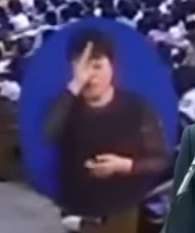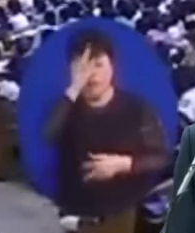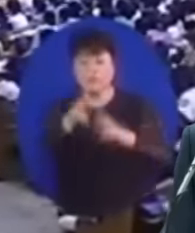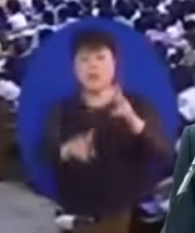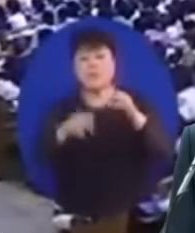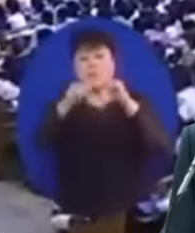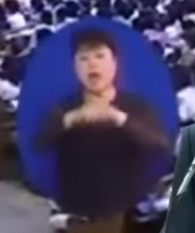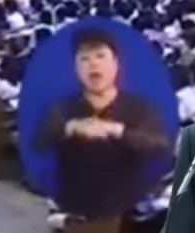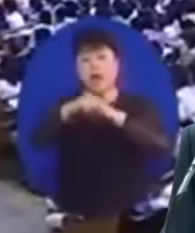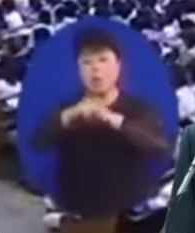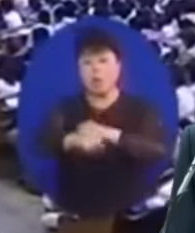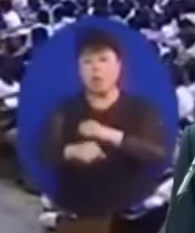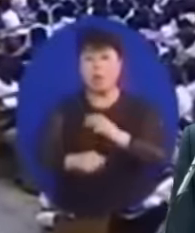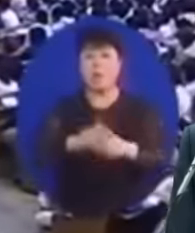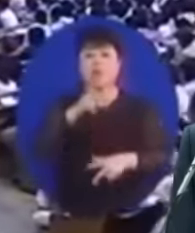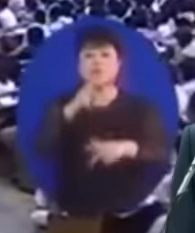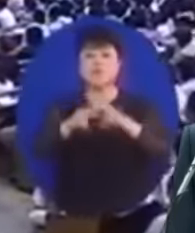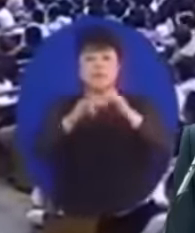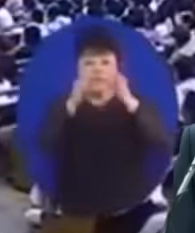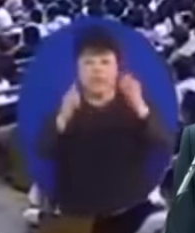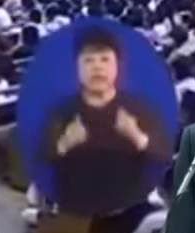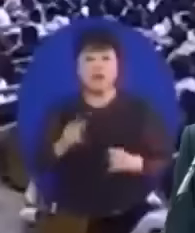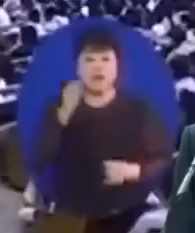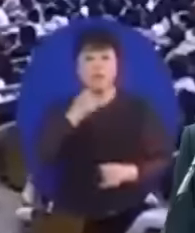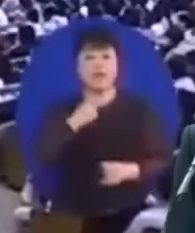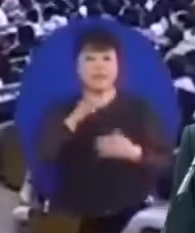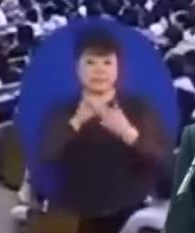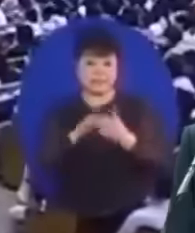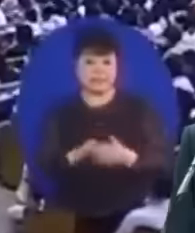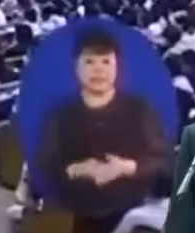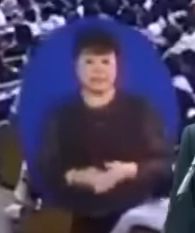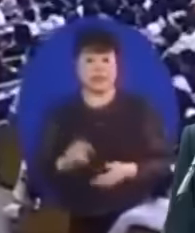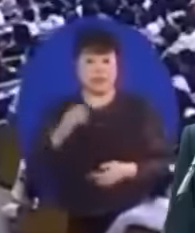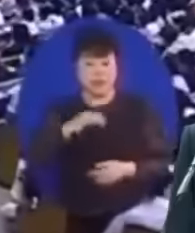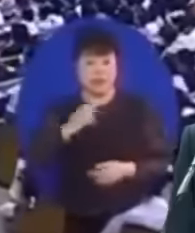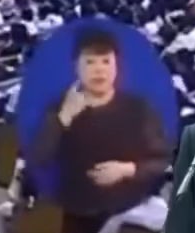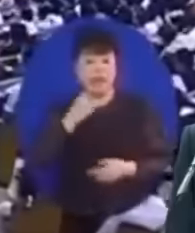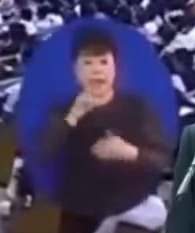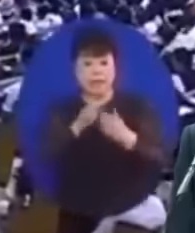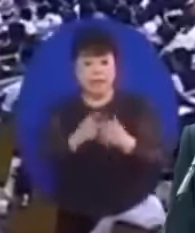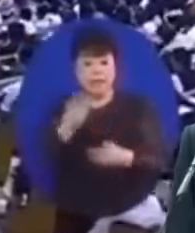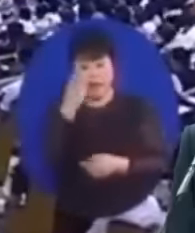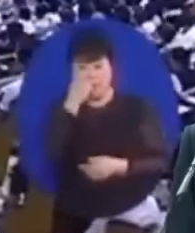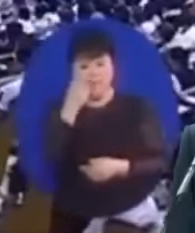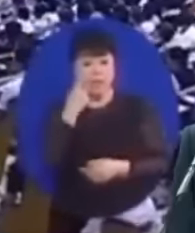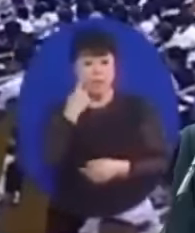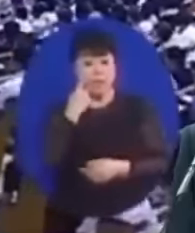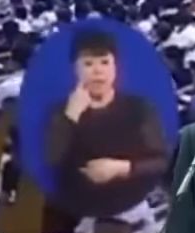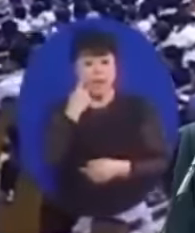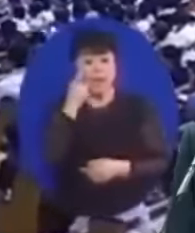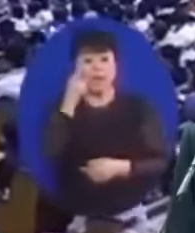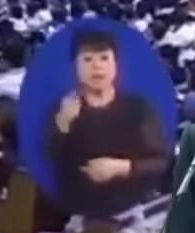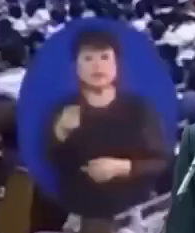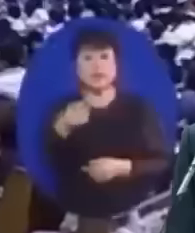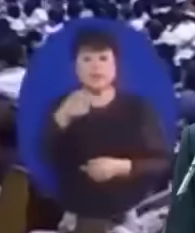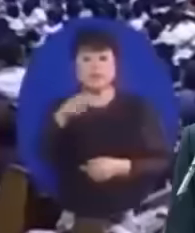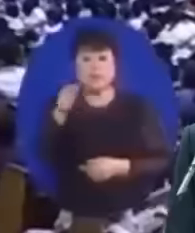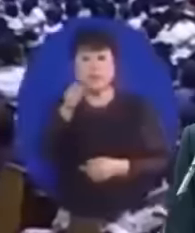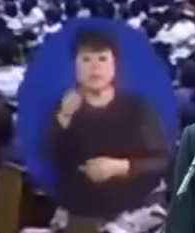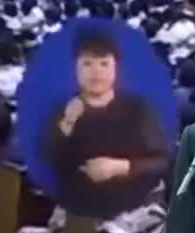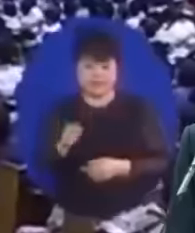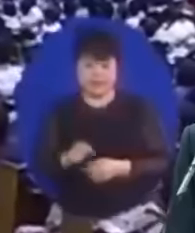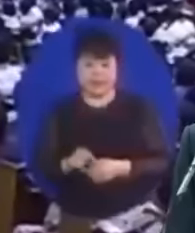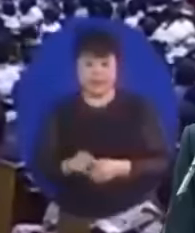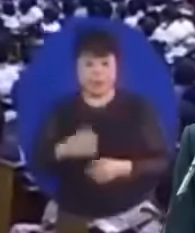사업에 실패하거나 사회적으로 어려움을 당한 사람들, 위기를 당했던 사람들을 조사한 결과 그들의